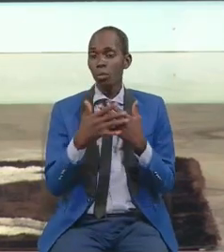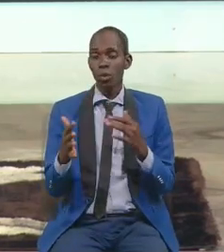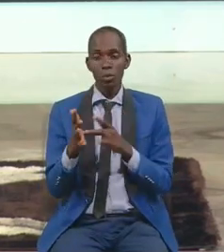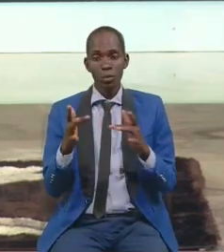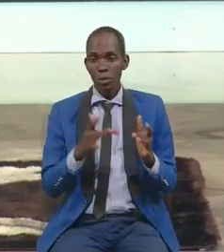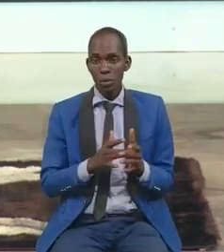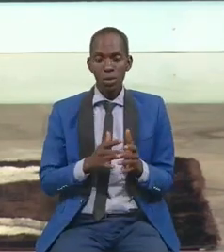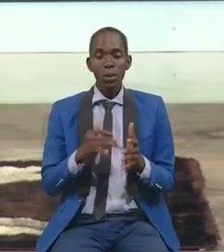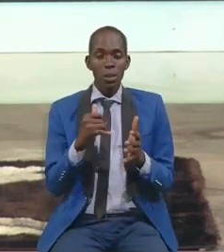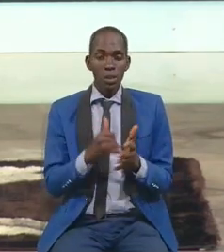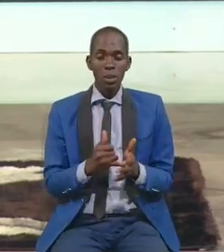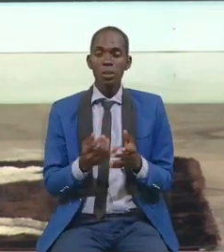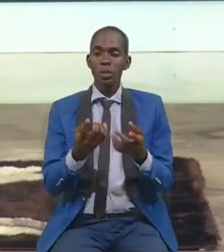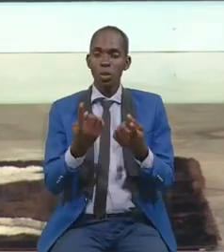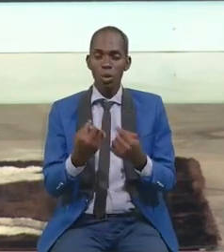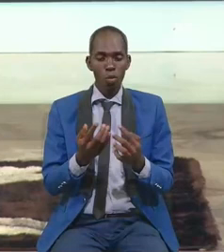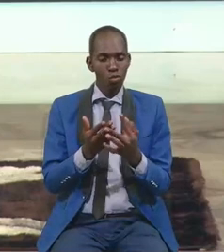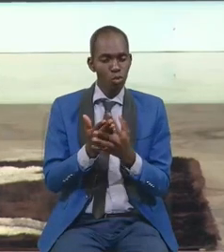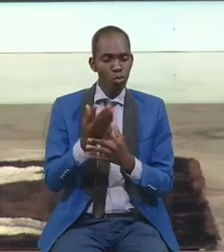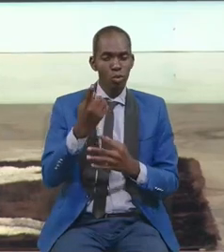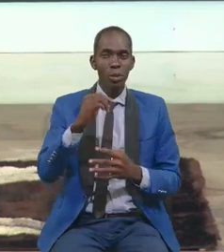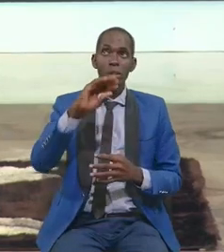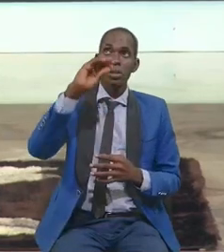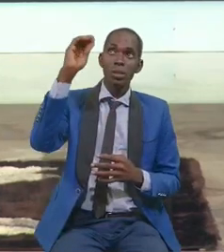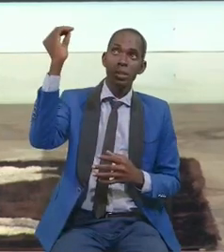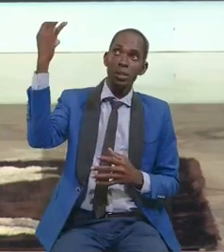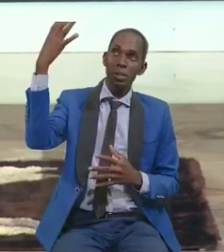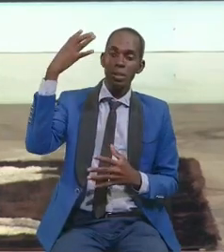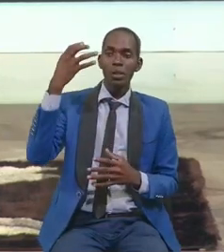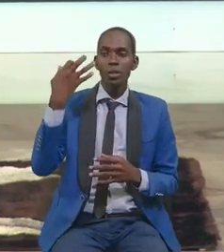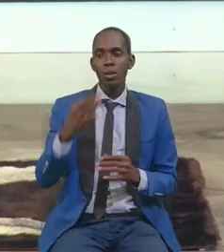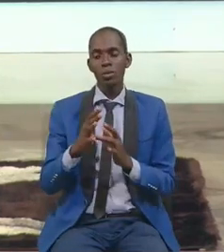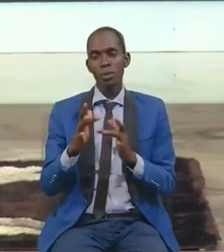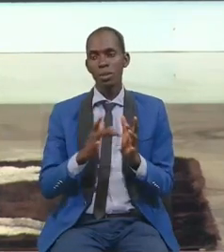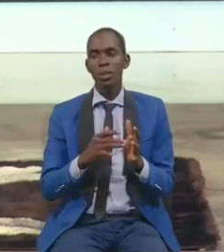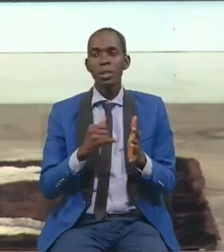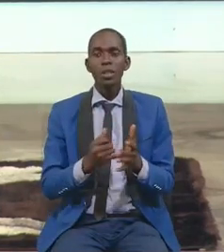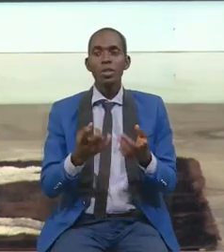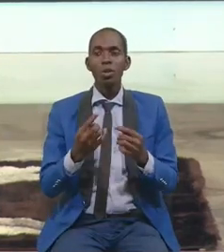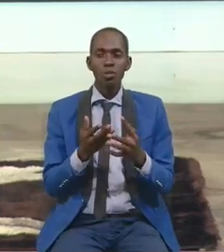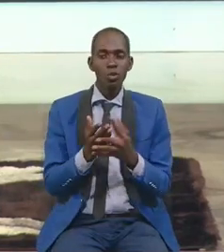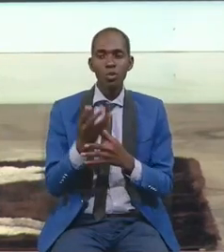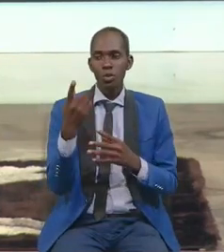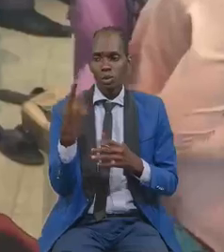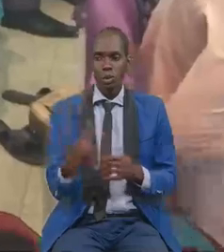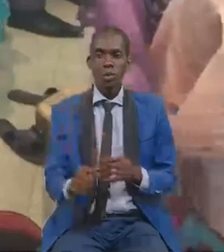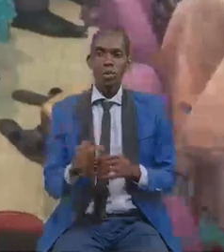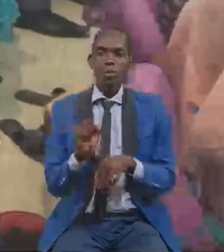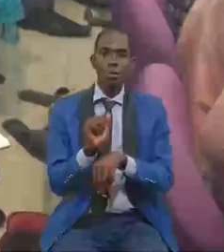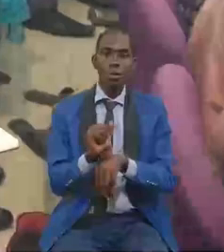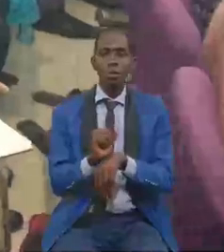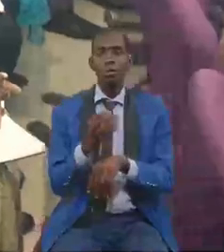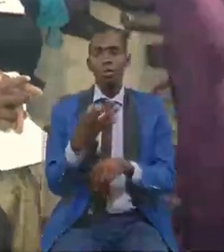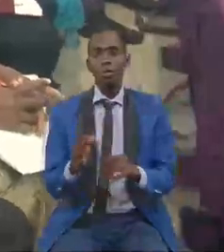par la grâce de Jésus. Cela vient par le ministère de Jésus et comme